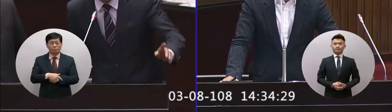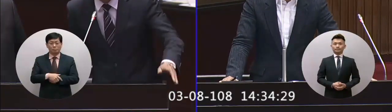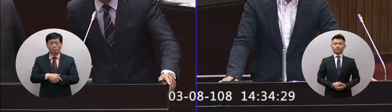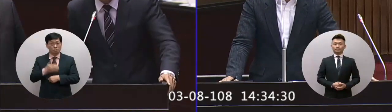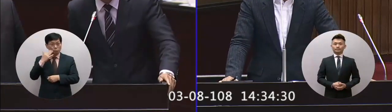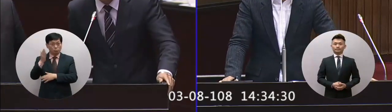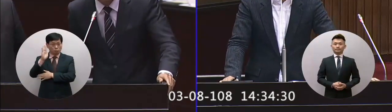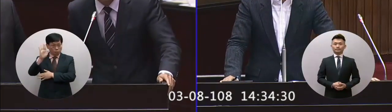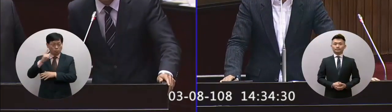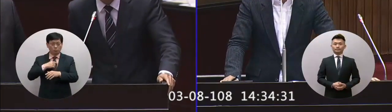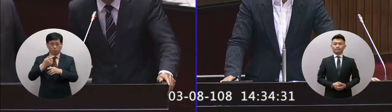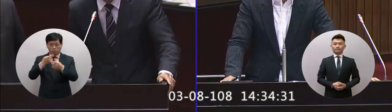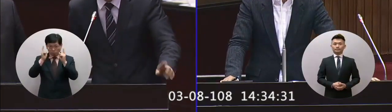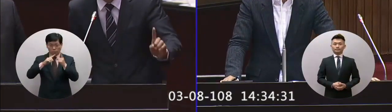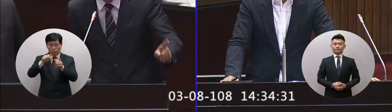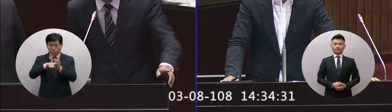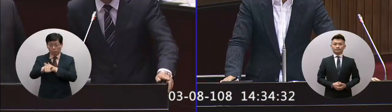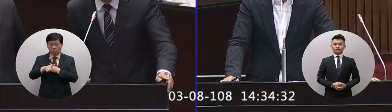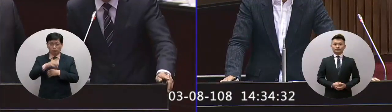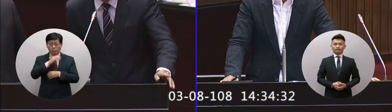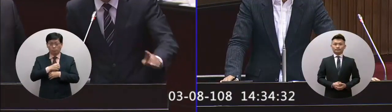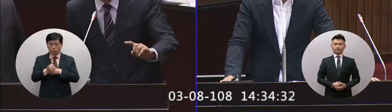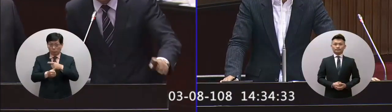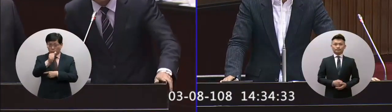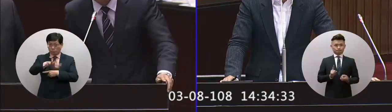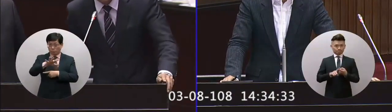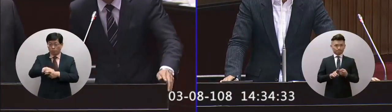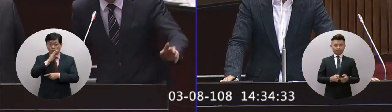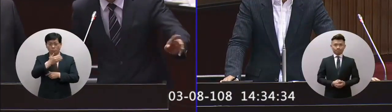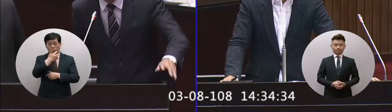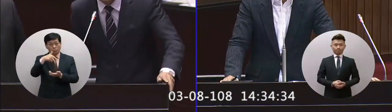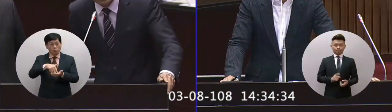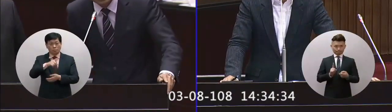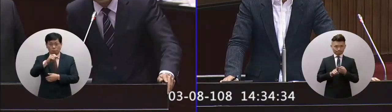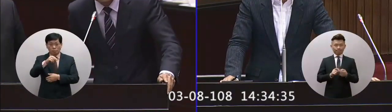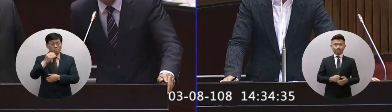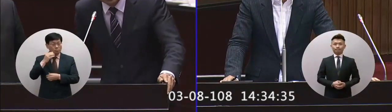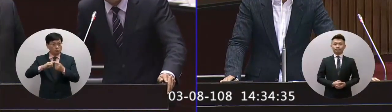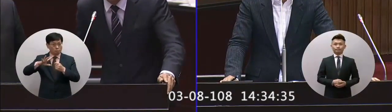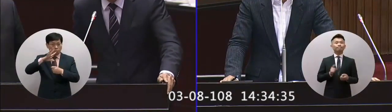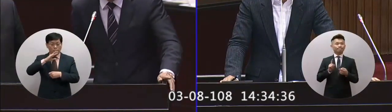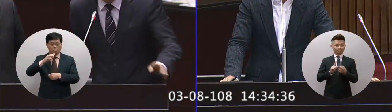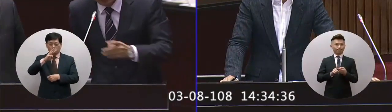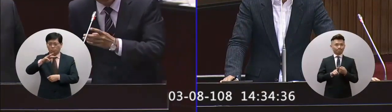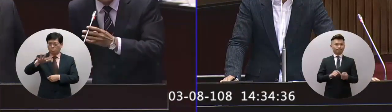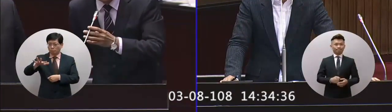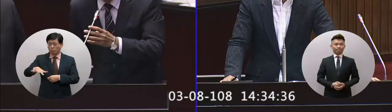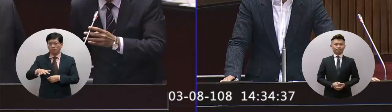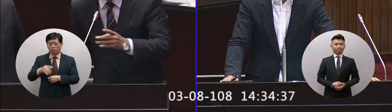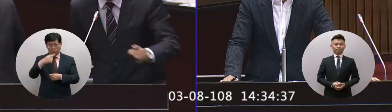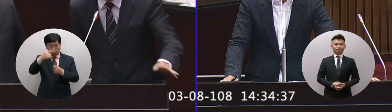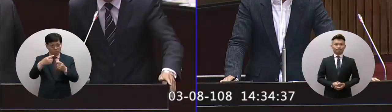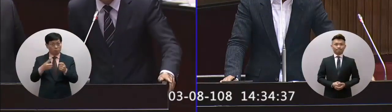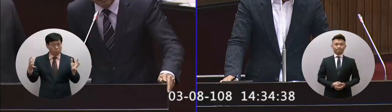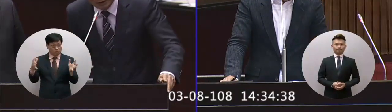公立的大學是五專一學期五千塊輸立的一萬高中有三千加五千這部分